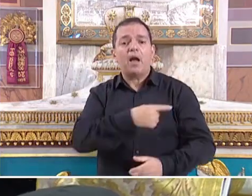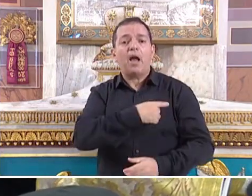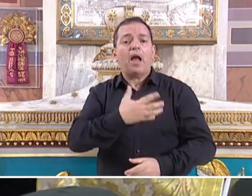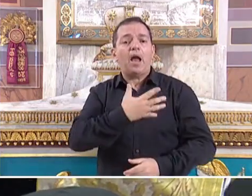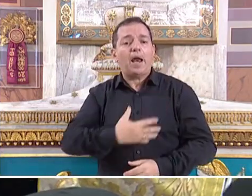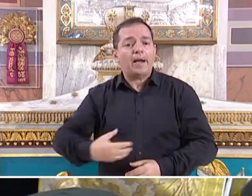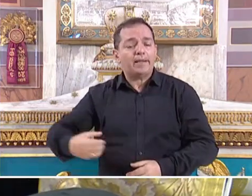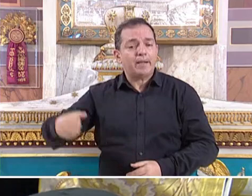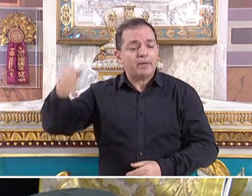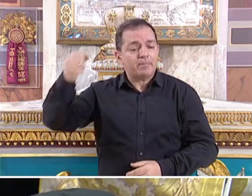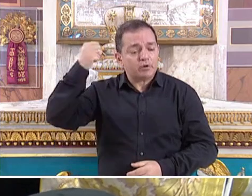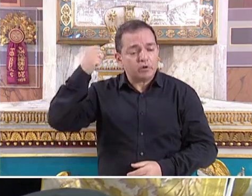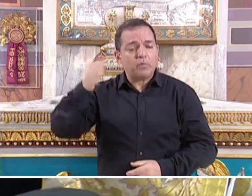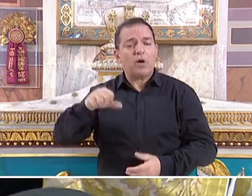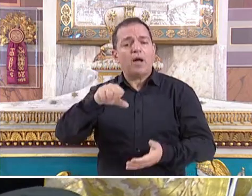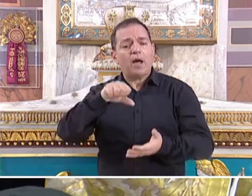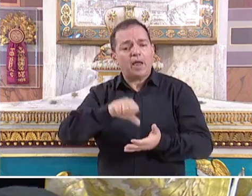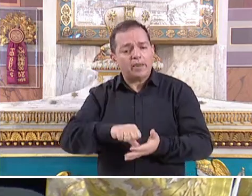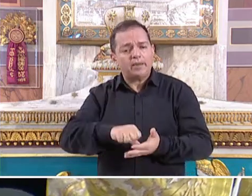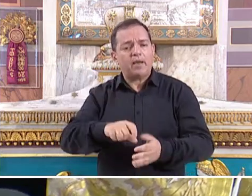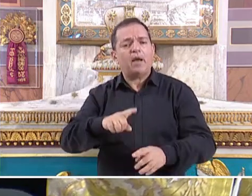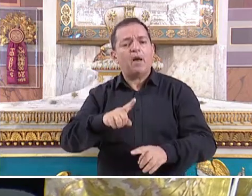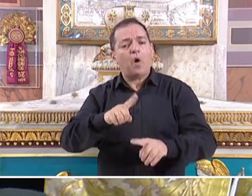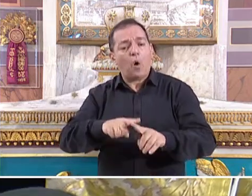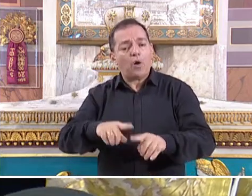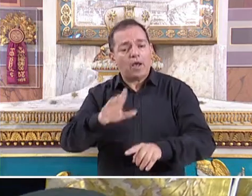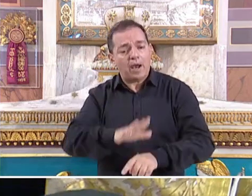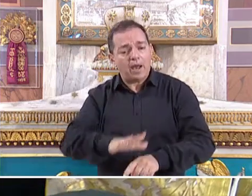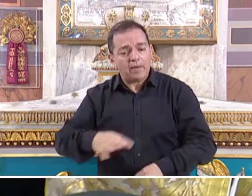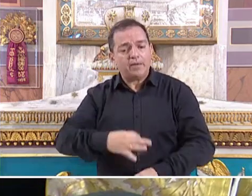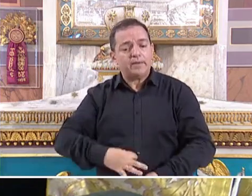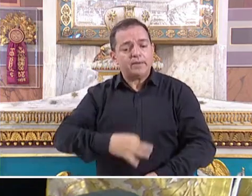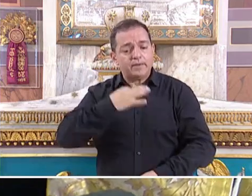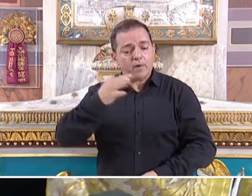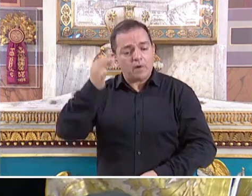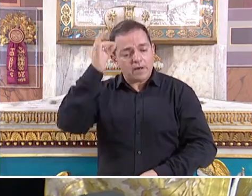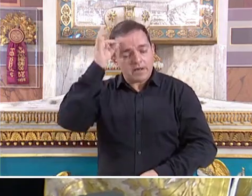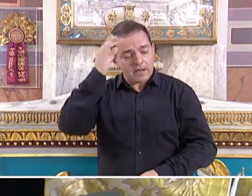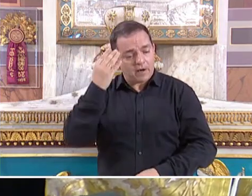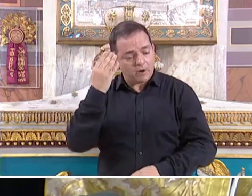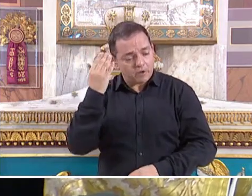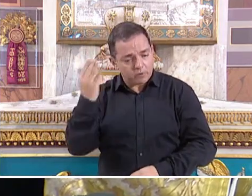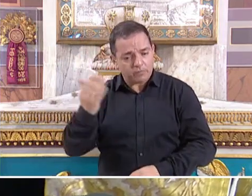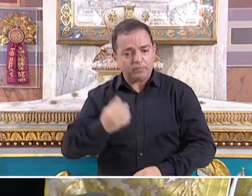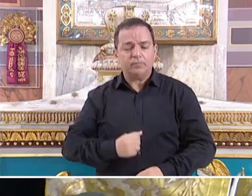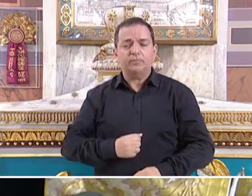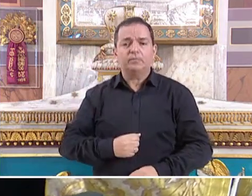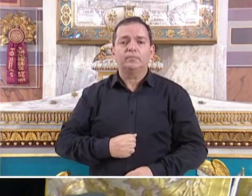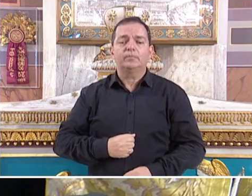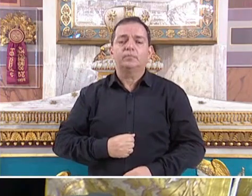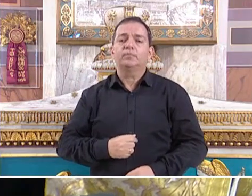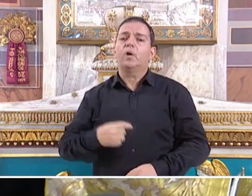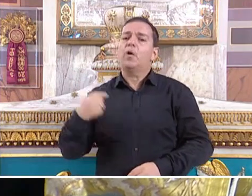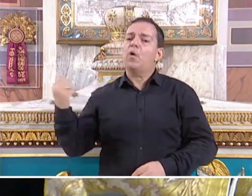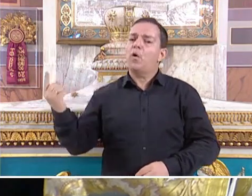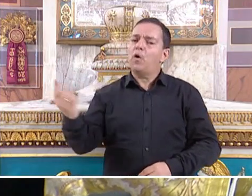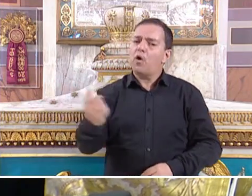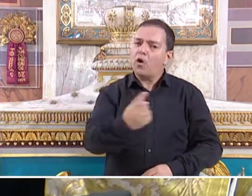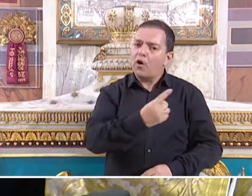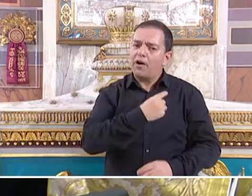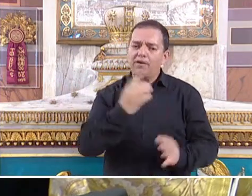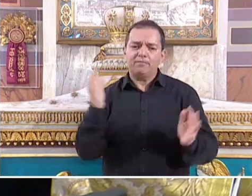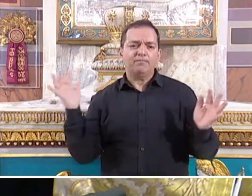Αρχιεπίσκοπον Αθηνών και πάσης Ελλάδος, Κύριον Ιερώνυμον. Όλοι ερχόμεθα κοντά